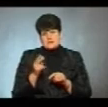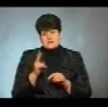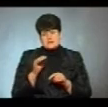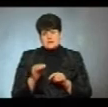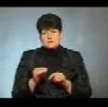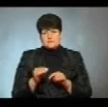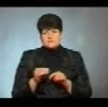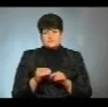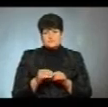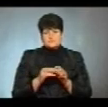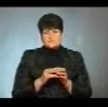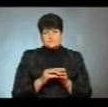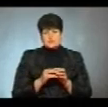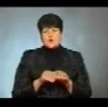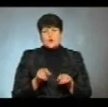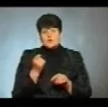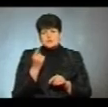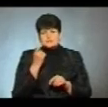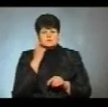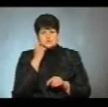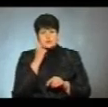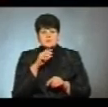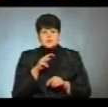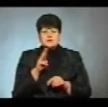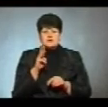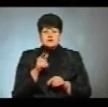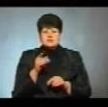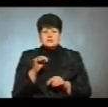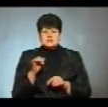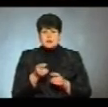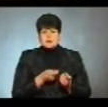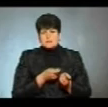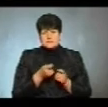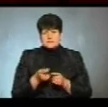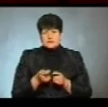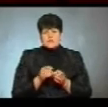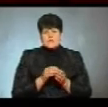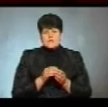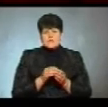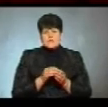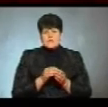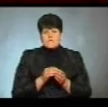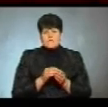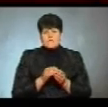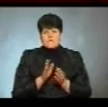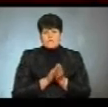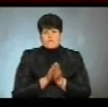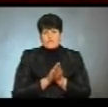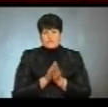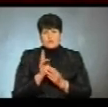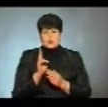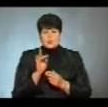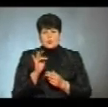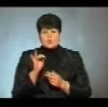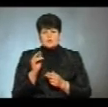геометричної, рослинного орнаменту. 11-річна Маргарита Кшицька представила на цю виставку вовняну курочку. Я перше робила